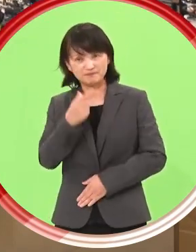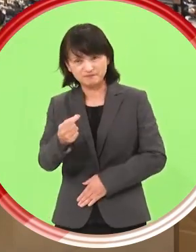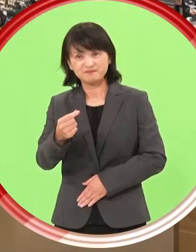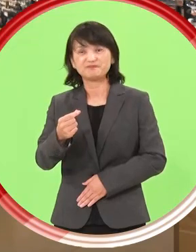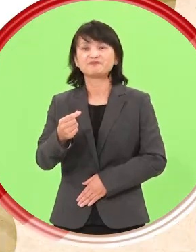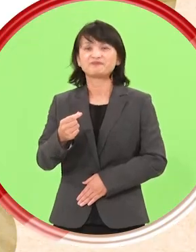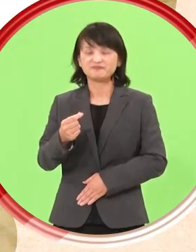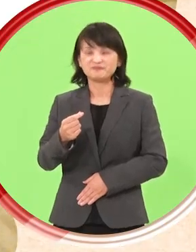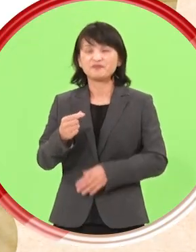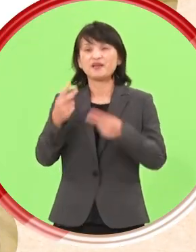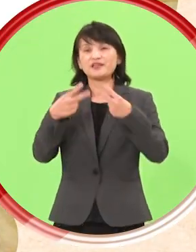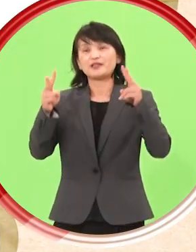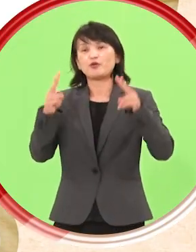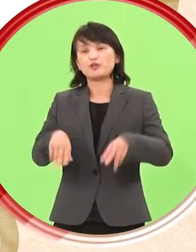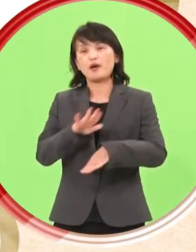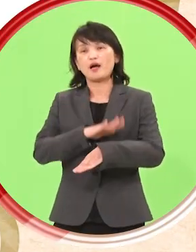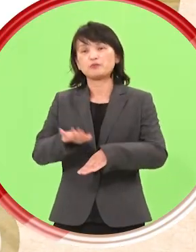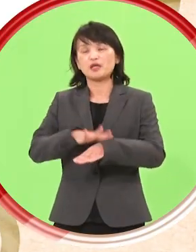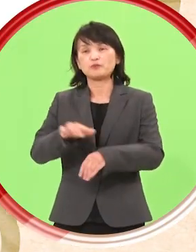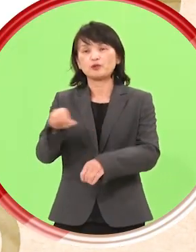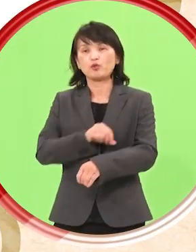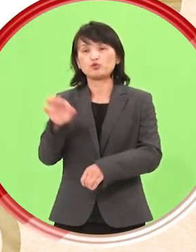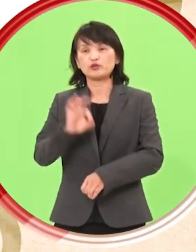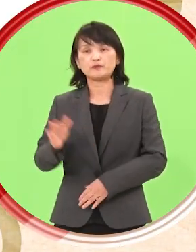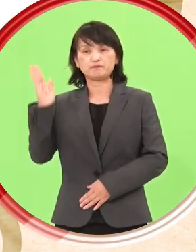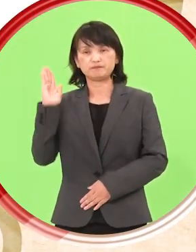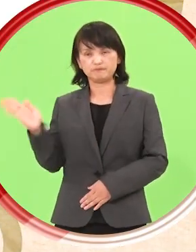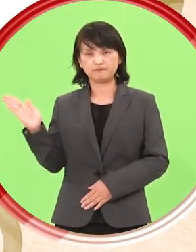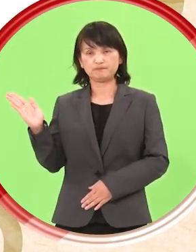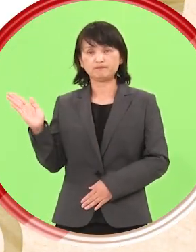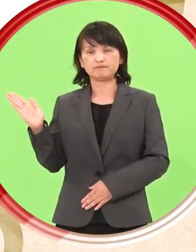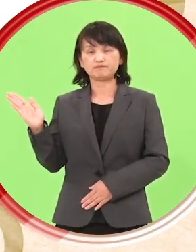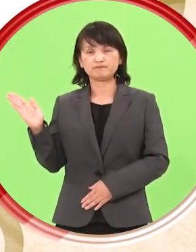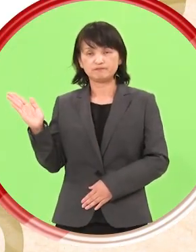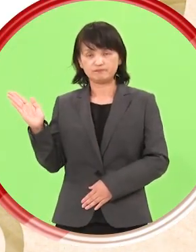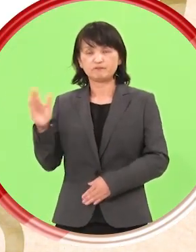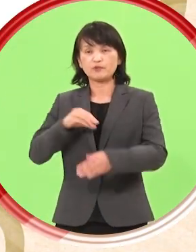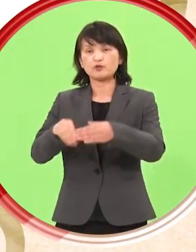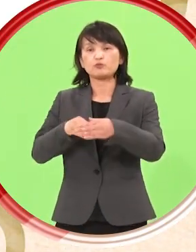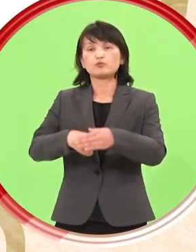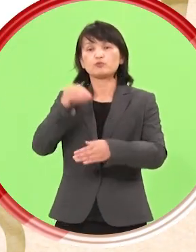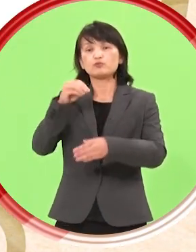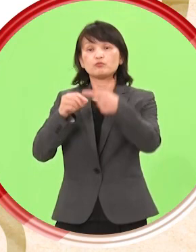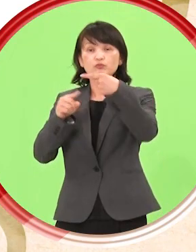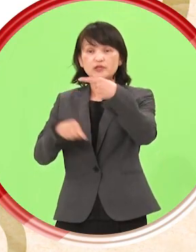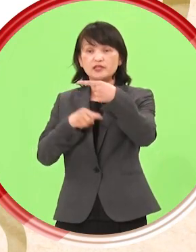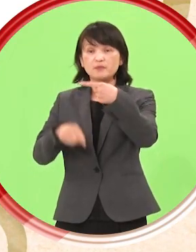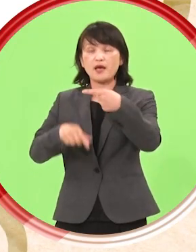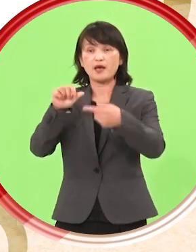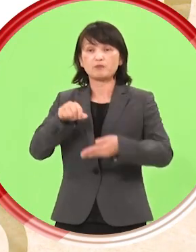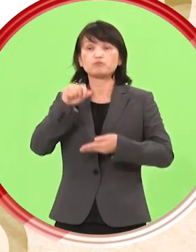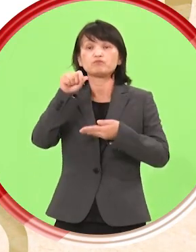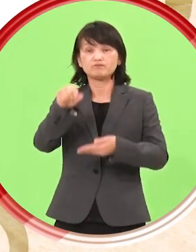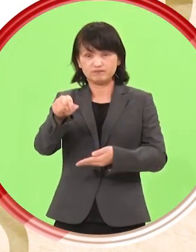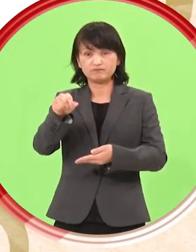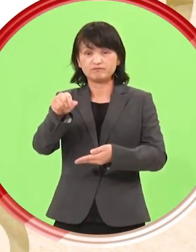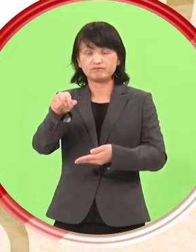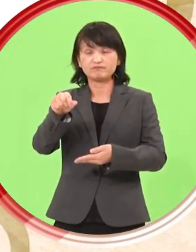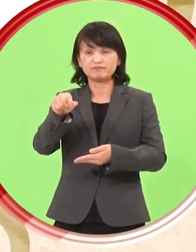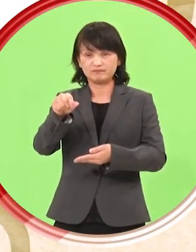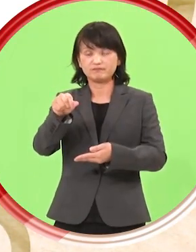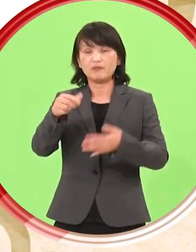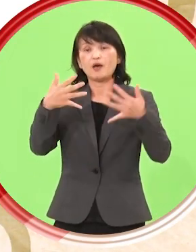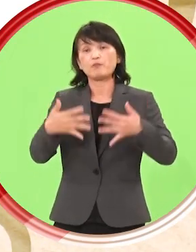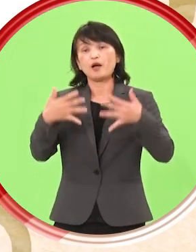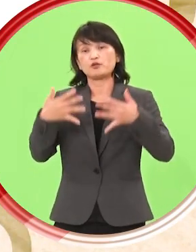。ザ・広島ブランド認定特産品の中からご覧の商品を抽選で1名の方にプレゼント